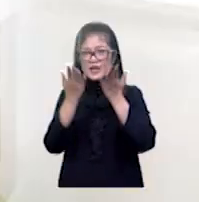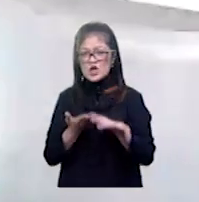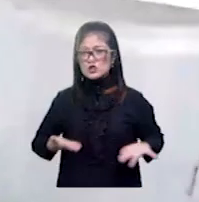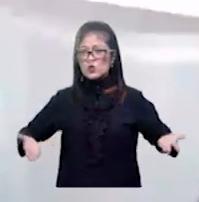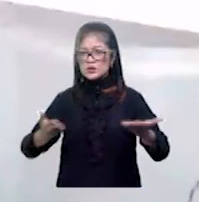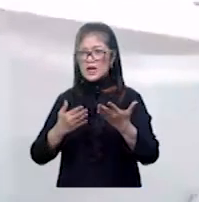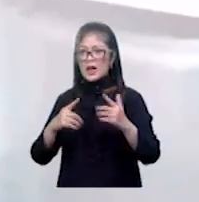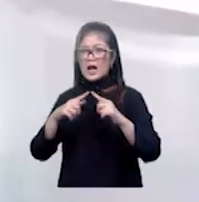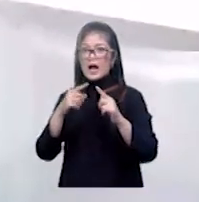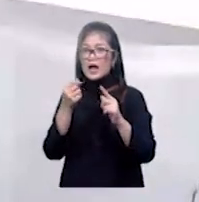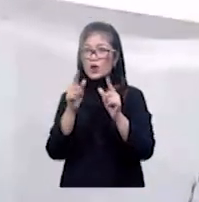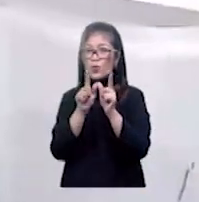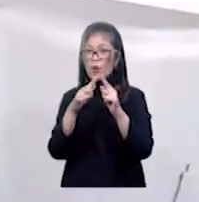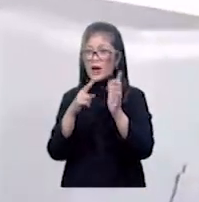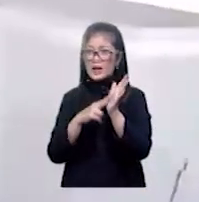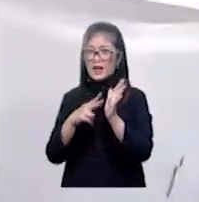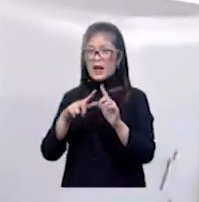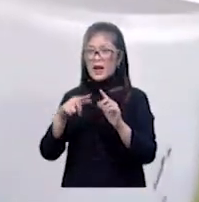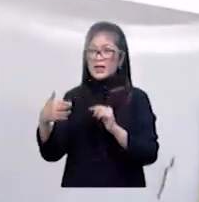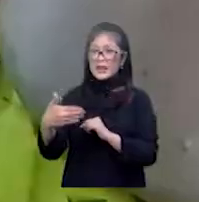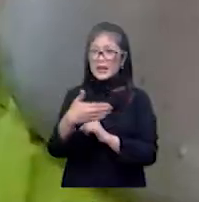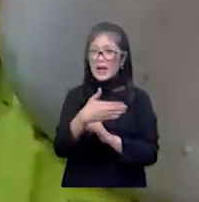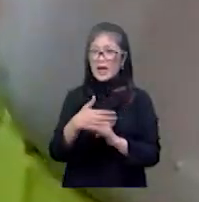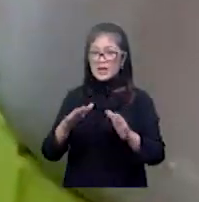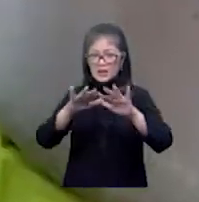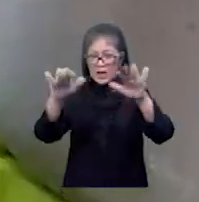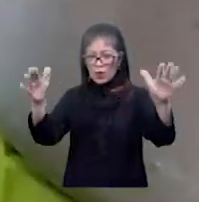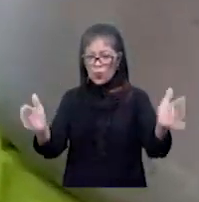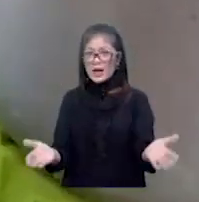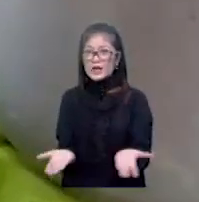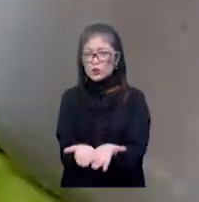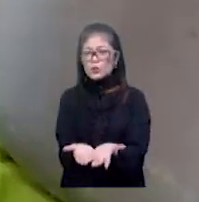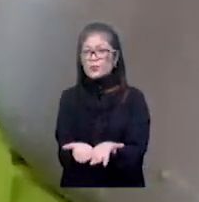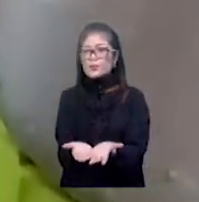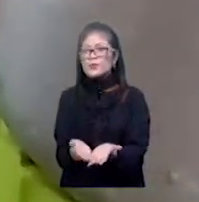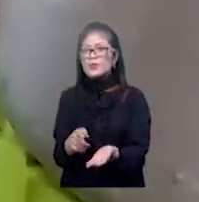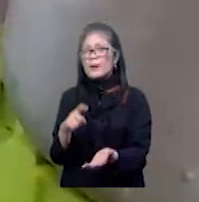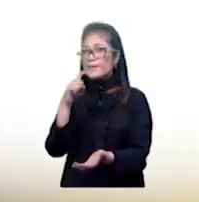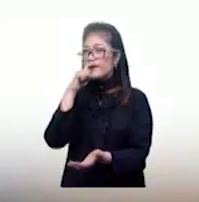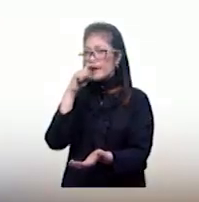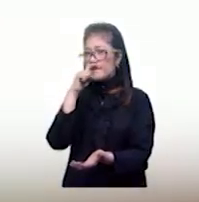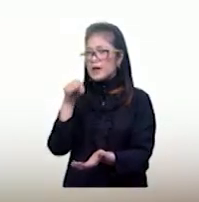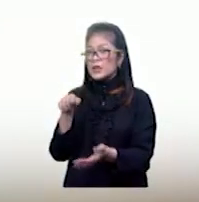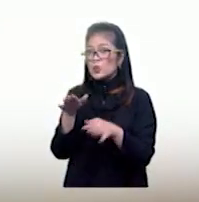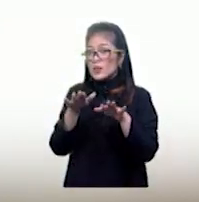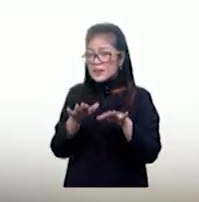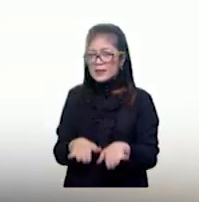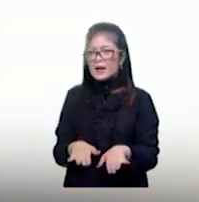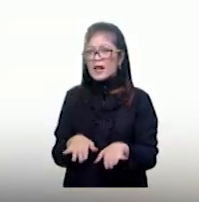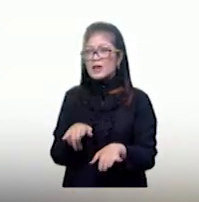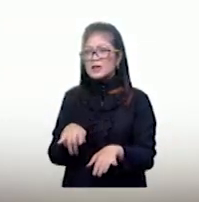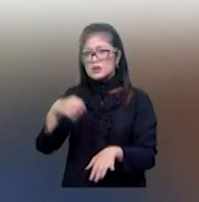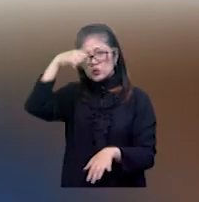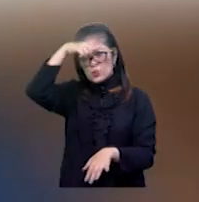tersebut dipelihara dalam akuarium oleh Nizam Nababan, warga Sijambi, Kota Tanjung Balai. Ternyata arwana jenis Super